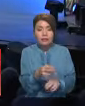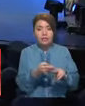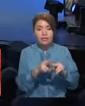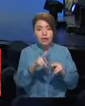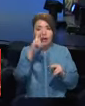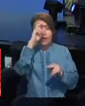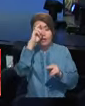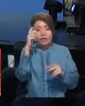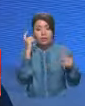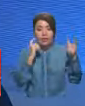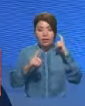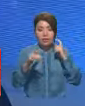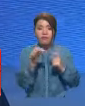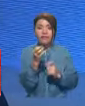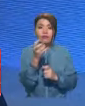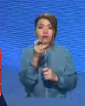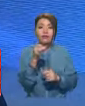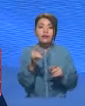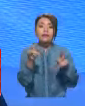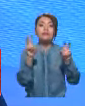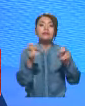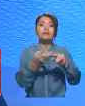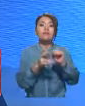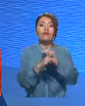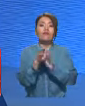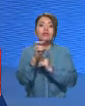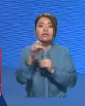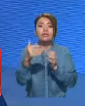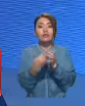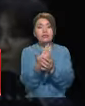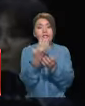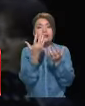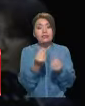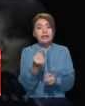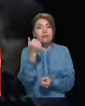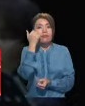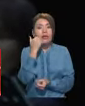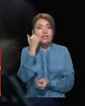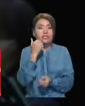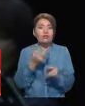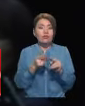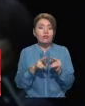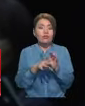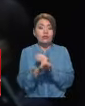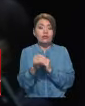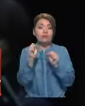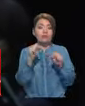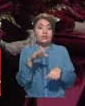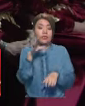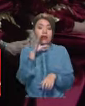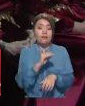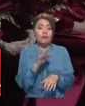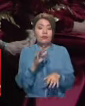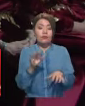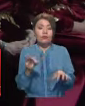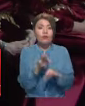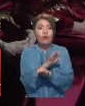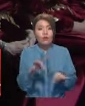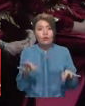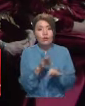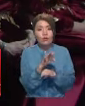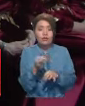Государственной академической филармонии имени Рахмадиева приурочили ко дню пожилого человека. У гостей была возможность не только насладиться хорошей музыкой,